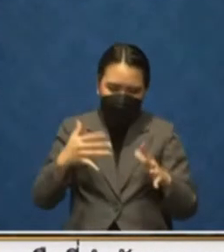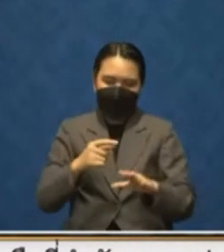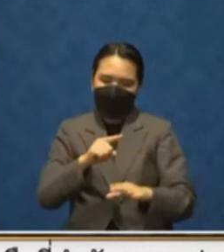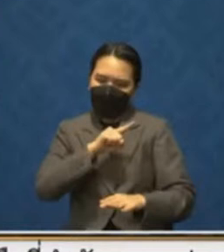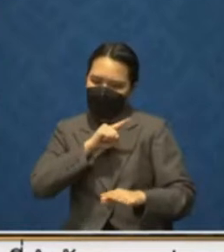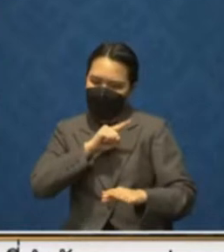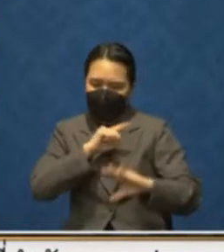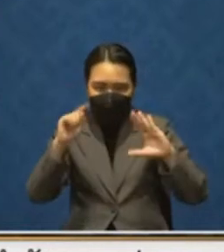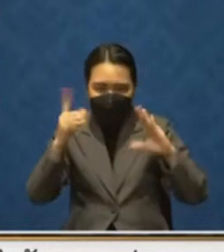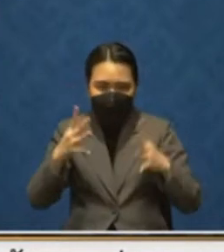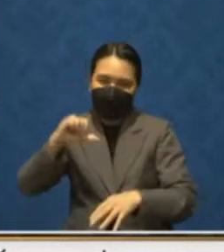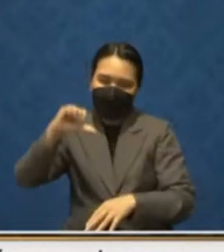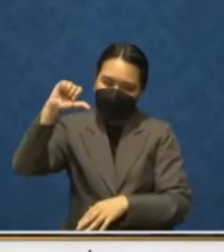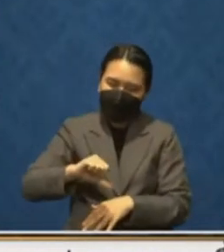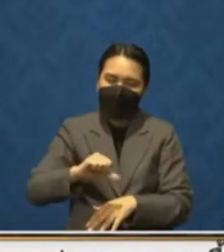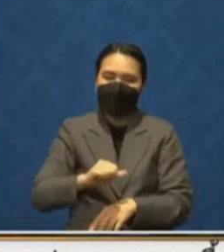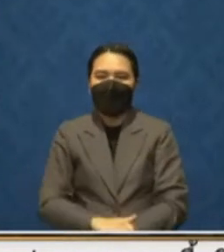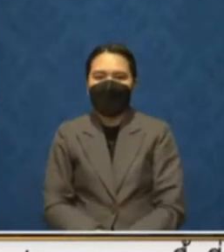อ่อน